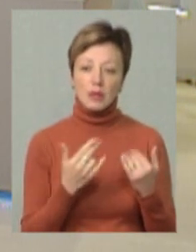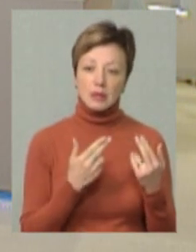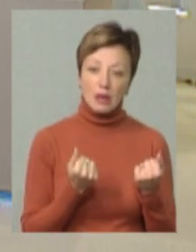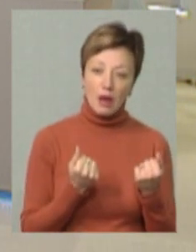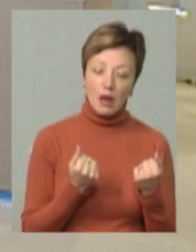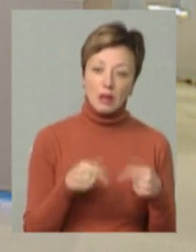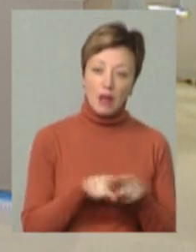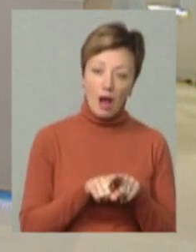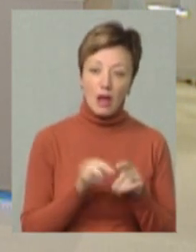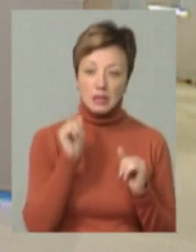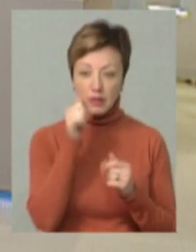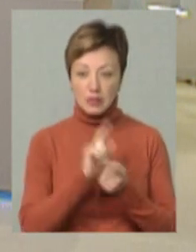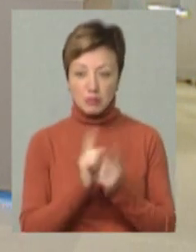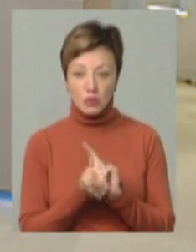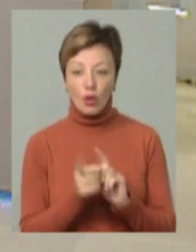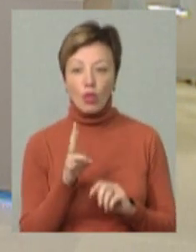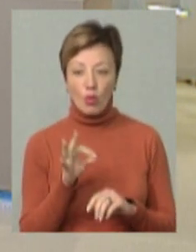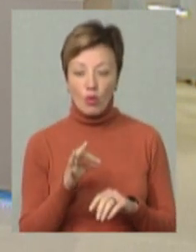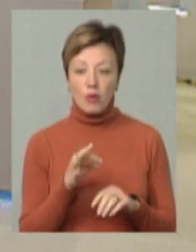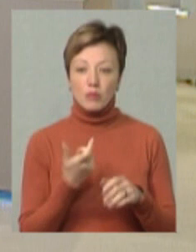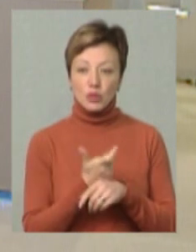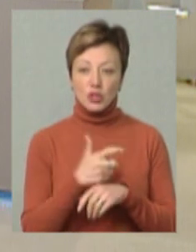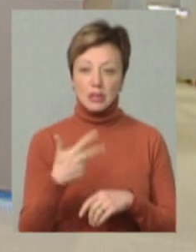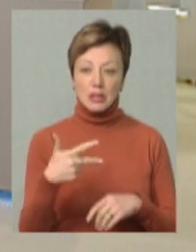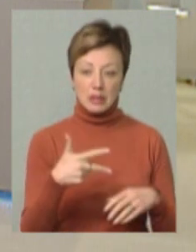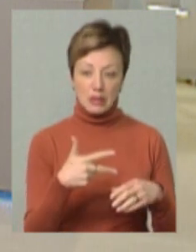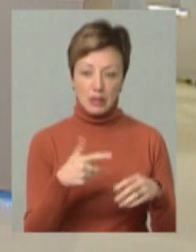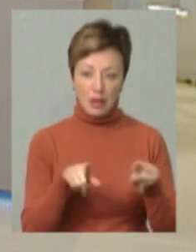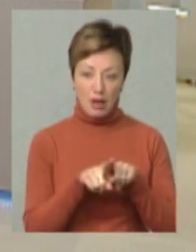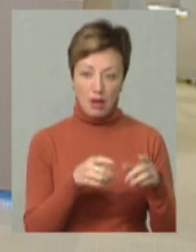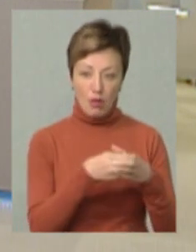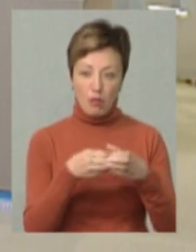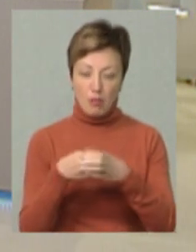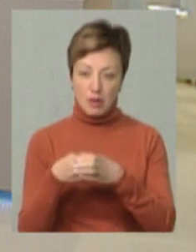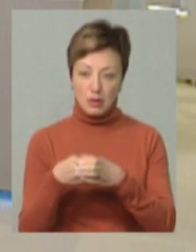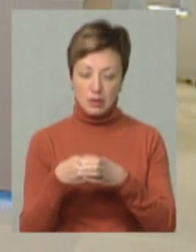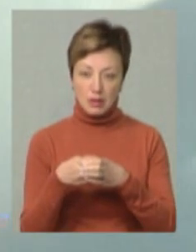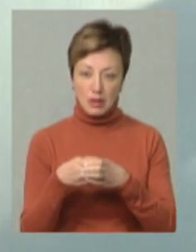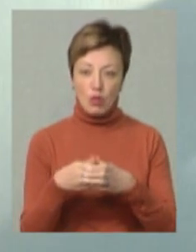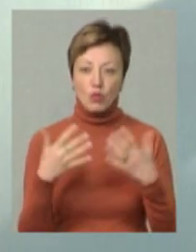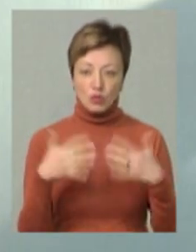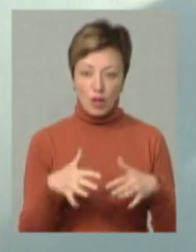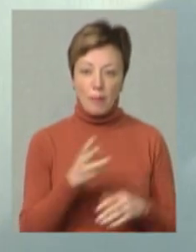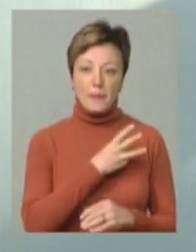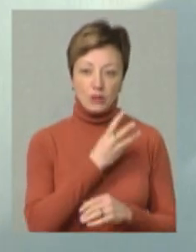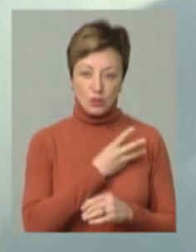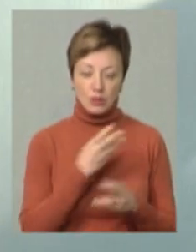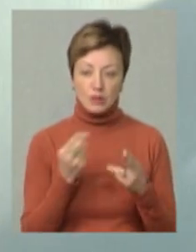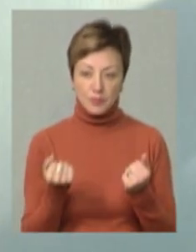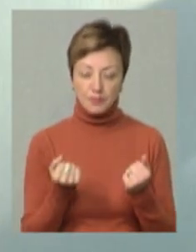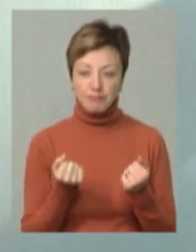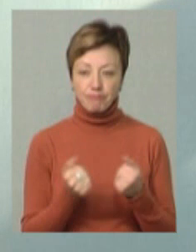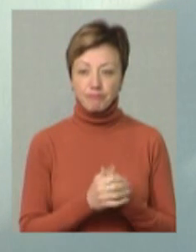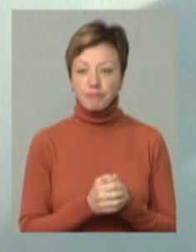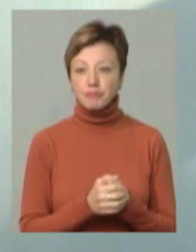завтра змінюється в іншу сторону. Ну, їх більше 30. Більше 30 тих, які вже виявили бажання. Так.